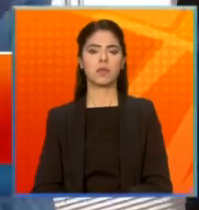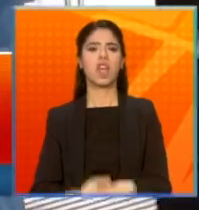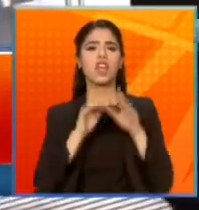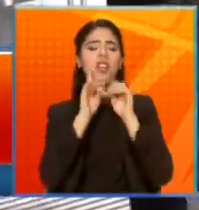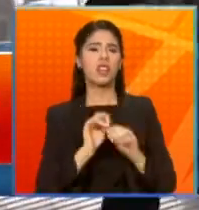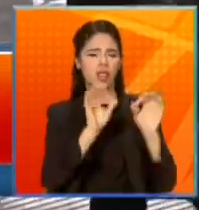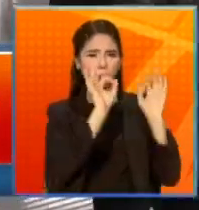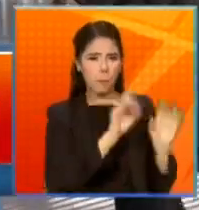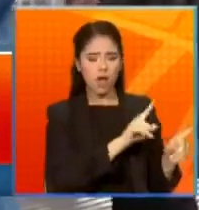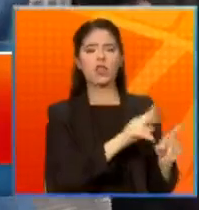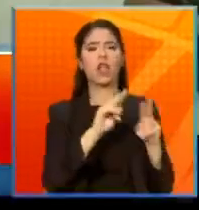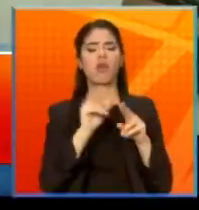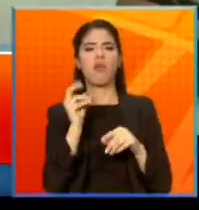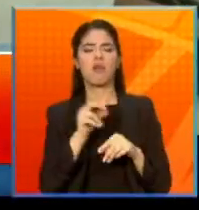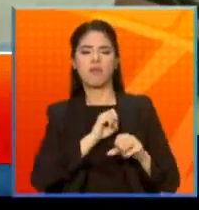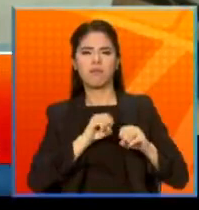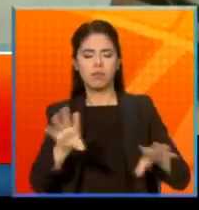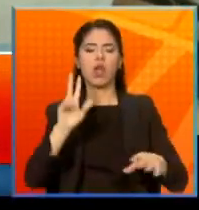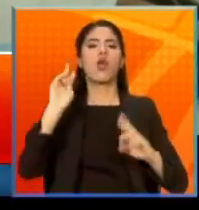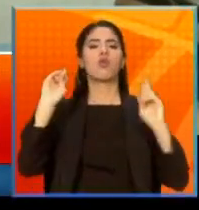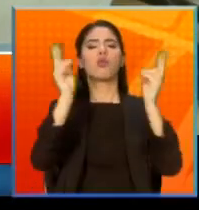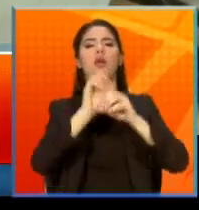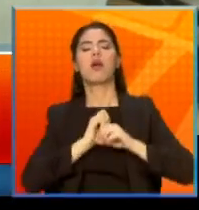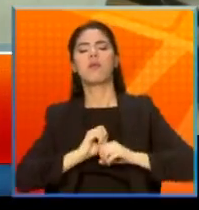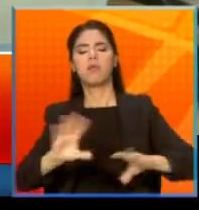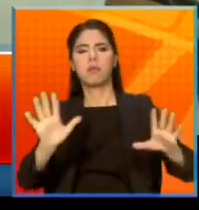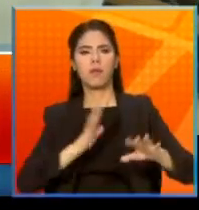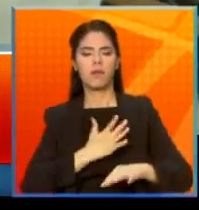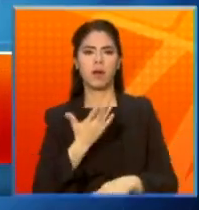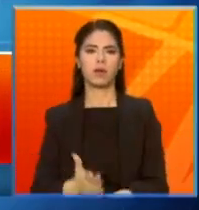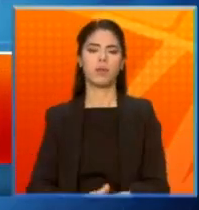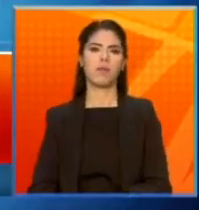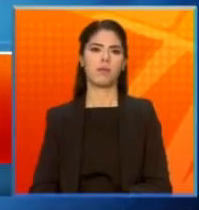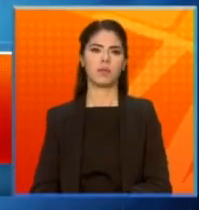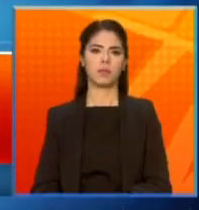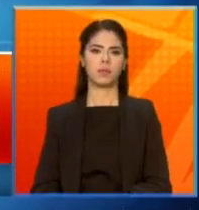Çin'de patlak veren koronavirüs salgını tüm dünyaya yayılıyor.